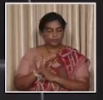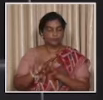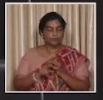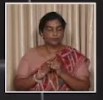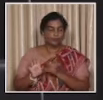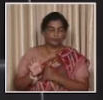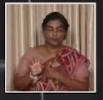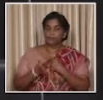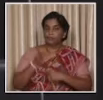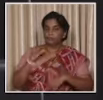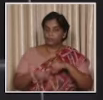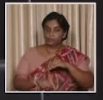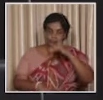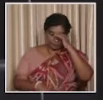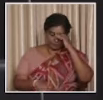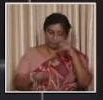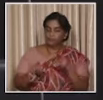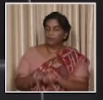இந்த முக்கியமான அமைச்சில்